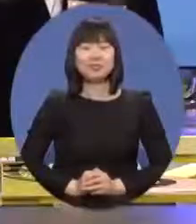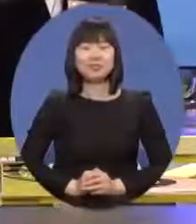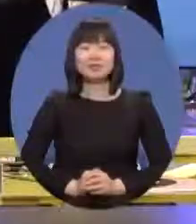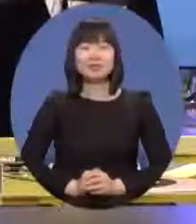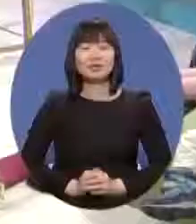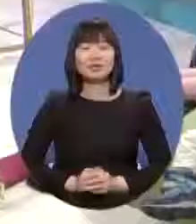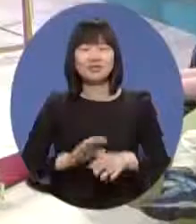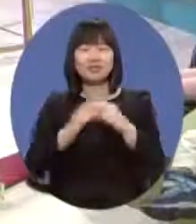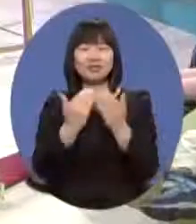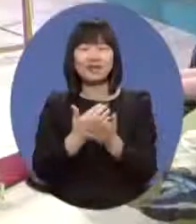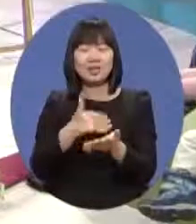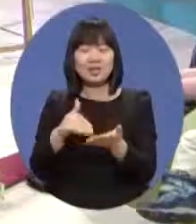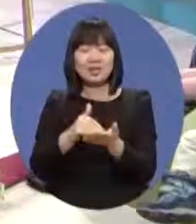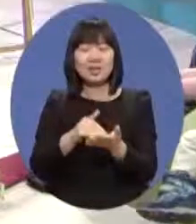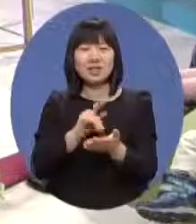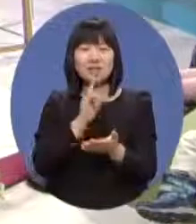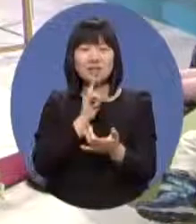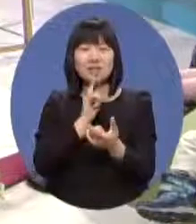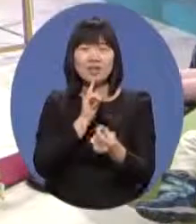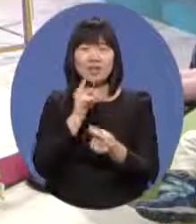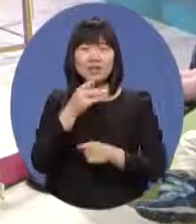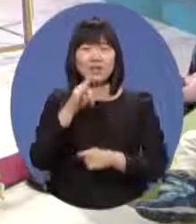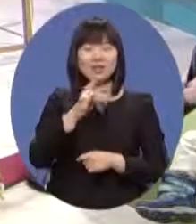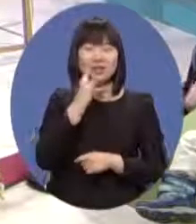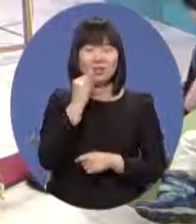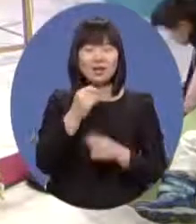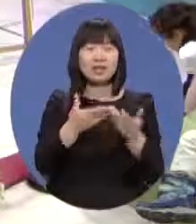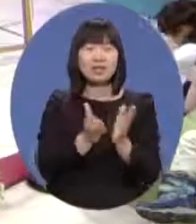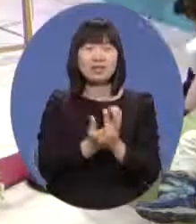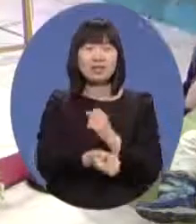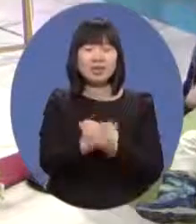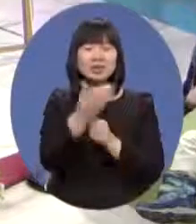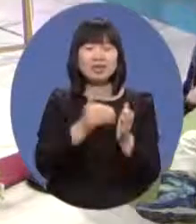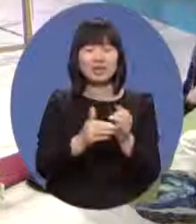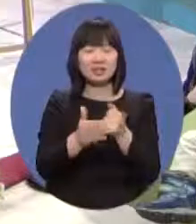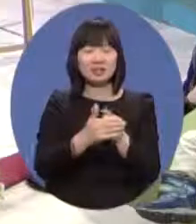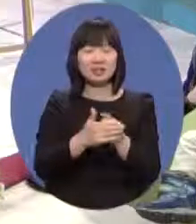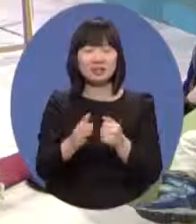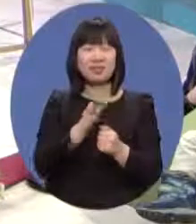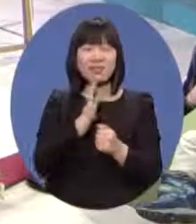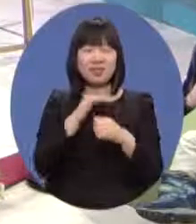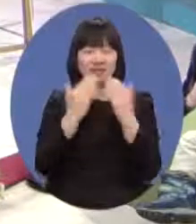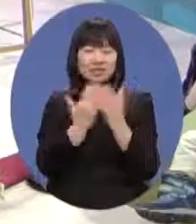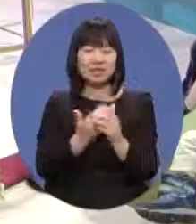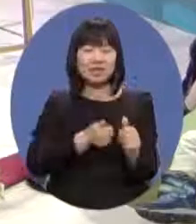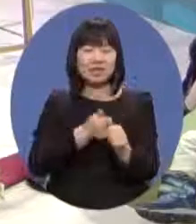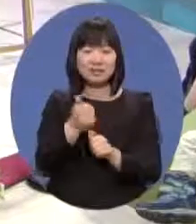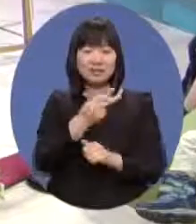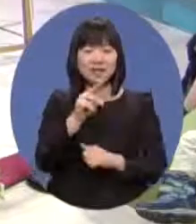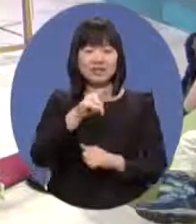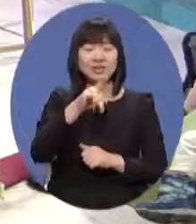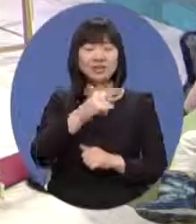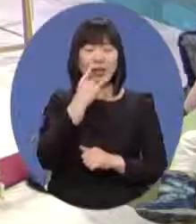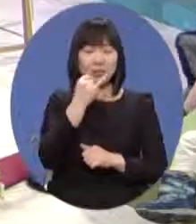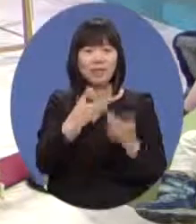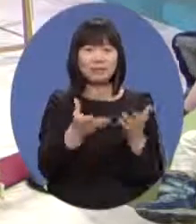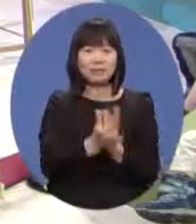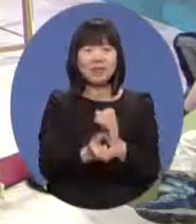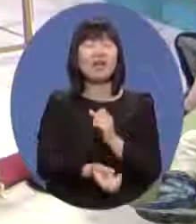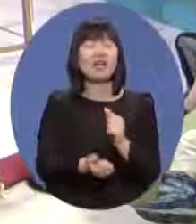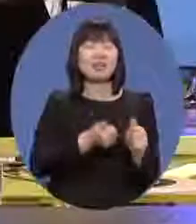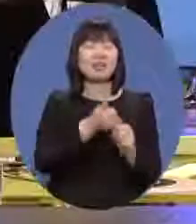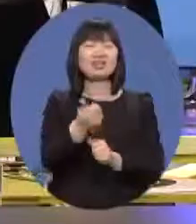저는 총집계를 말씀을 예, 총집계도 그래서 다둥이맘 팀이 승리해 주셔서 오늘 아, 그렇군요. 전체적인 승리도 다둥이맘 팀의 승리입니다. 아, 그런가요? 예,